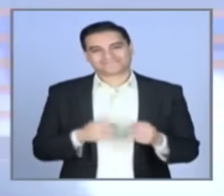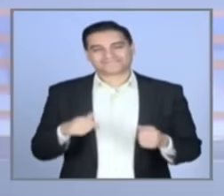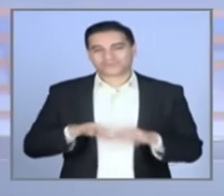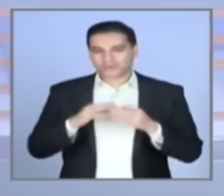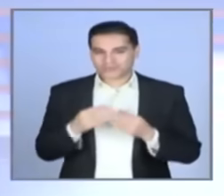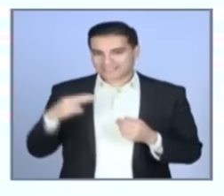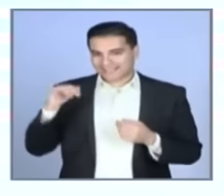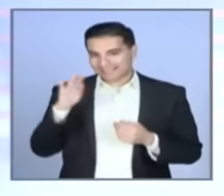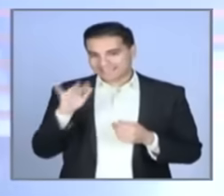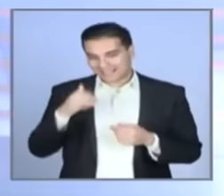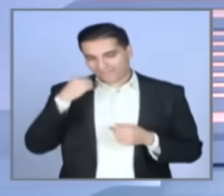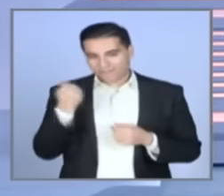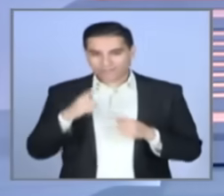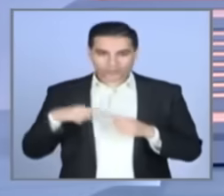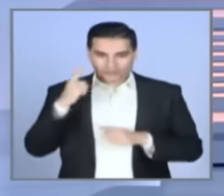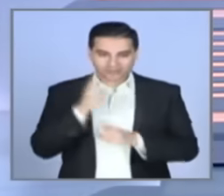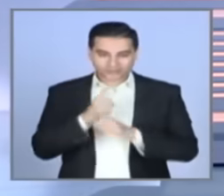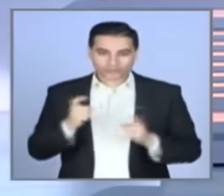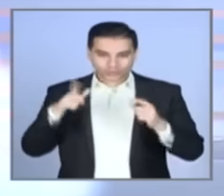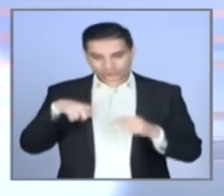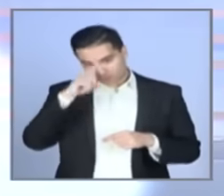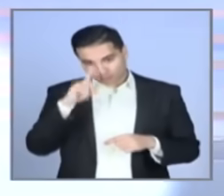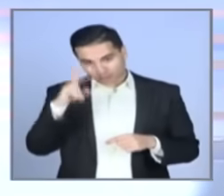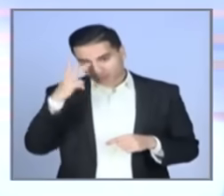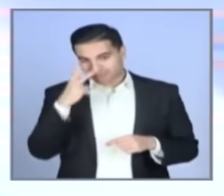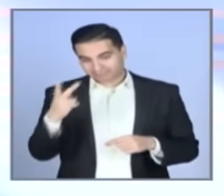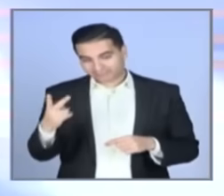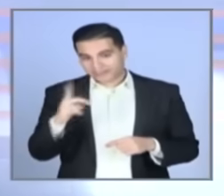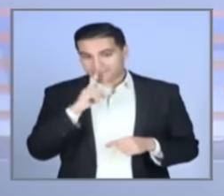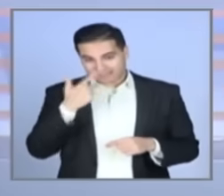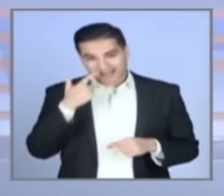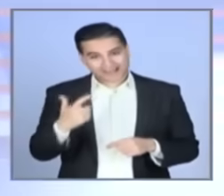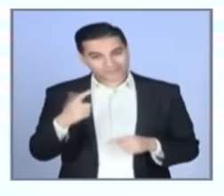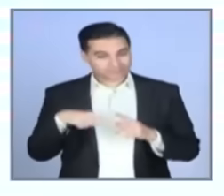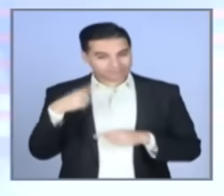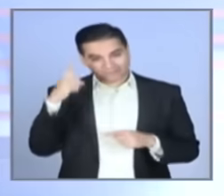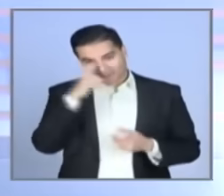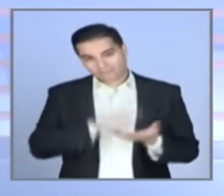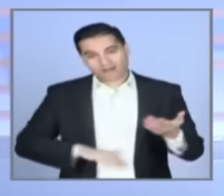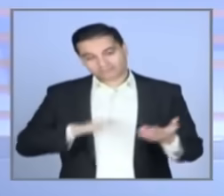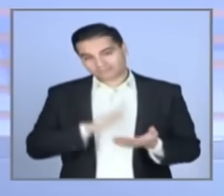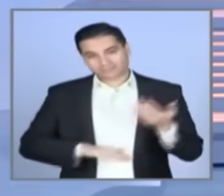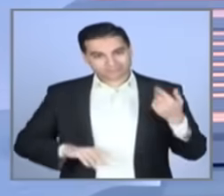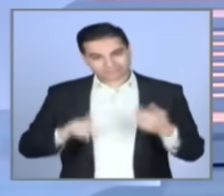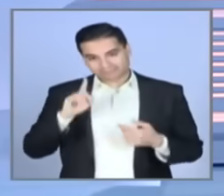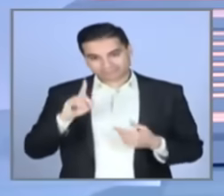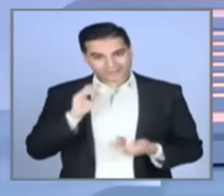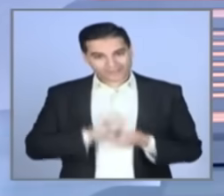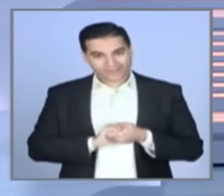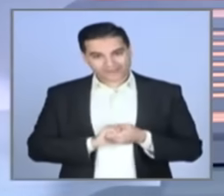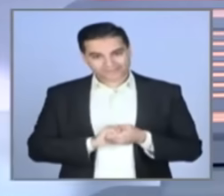عيلة عيسى ألف مبروك إلى دور الستاشر، ولكن خلي بالك اللي جاي أصعب.